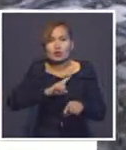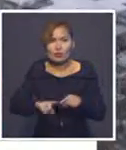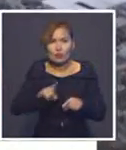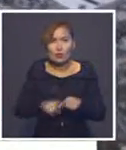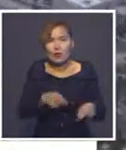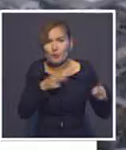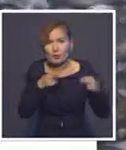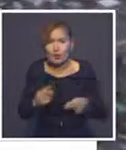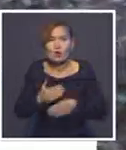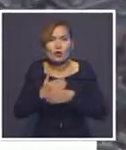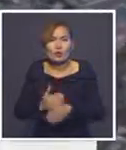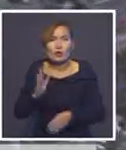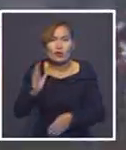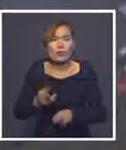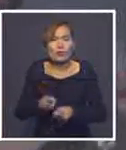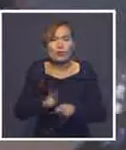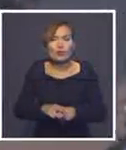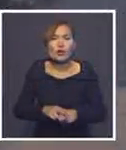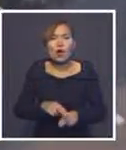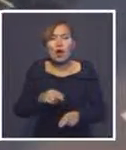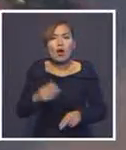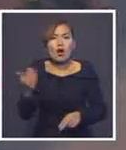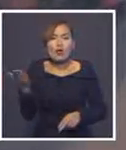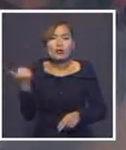Айта кету керек, Ирма дауылынан өткен аптада Кариб